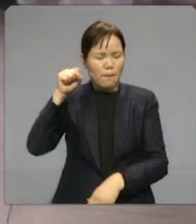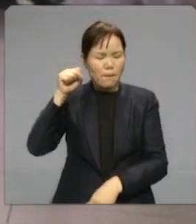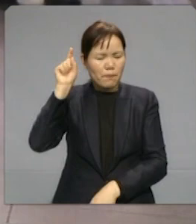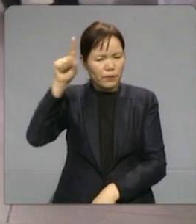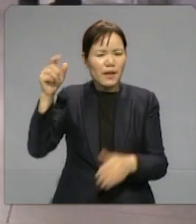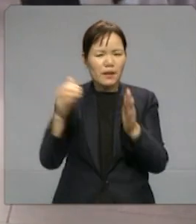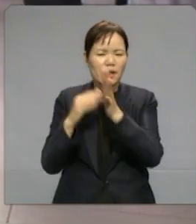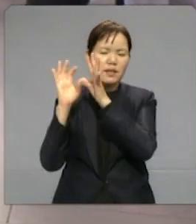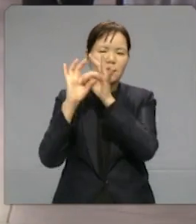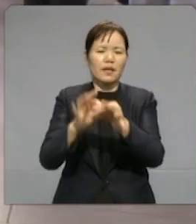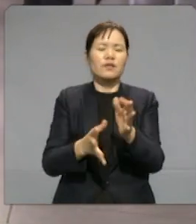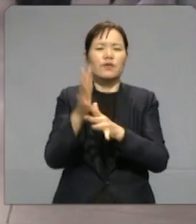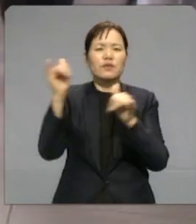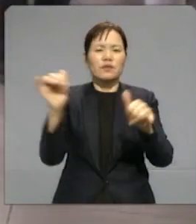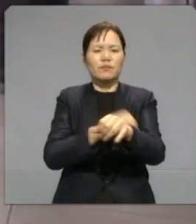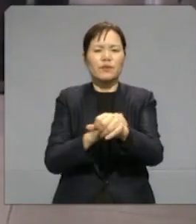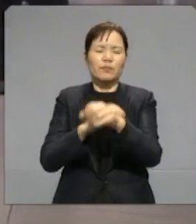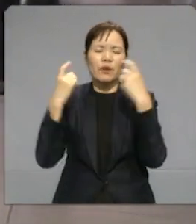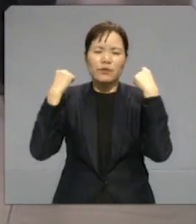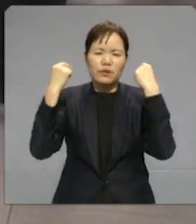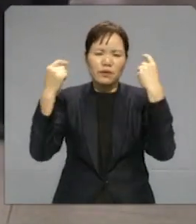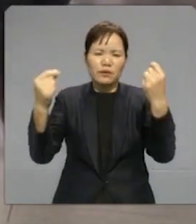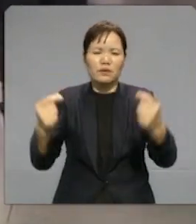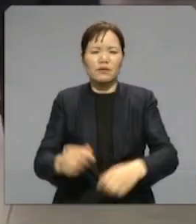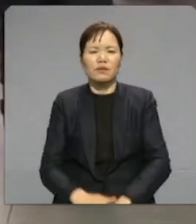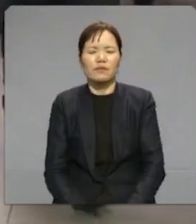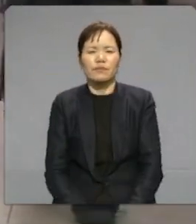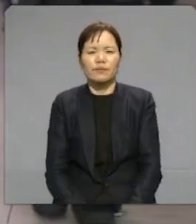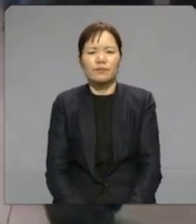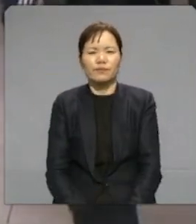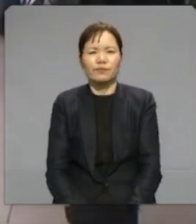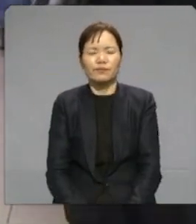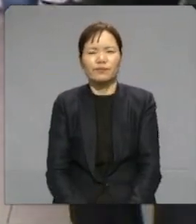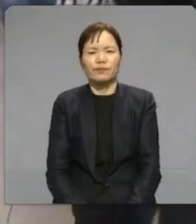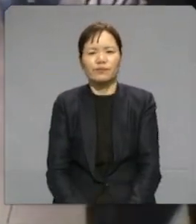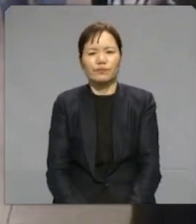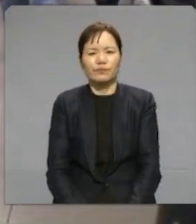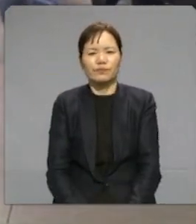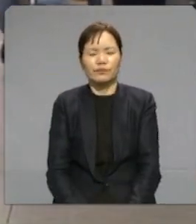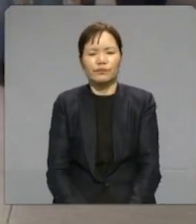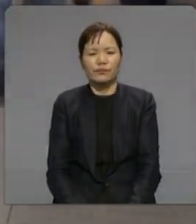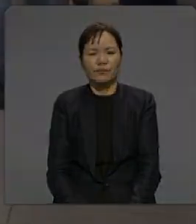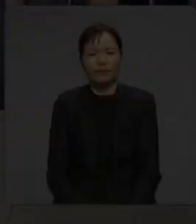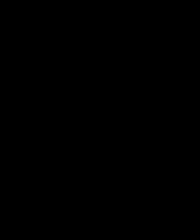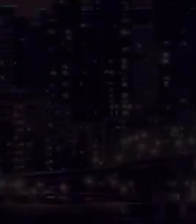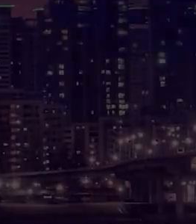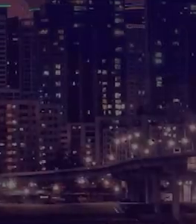이어지면서 시민들의 불편은 지속될 전망입니다. OBS 뉴스 황정환입니다.